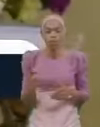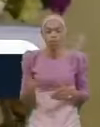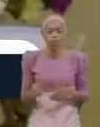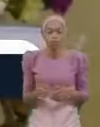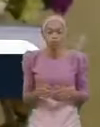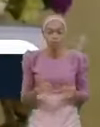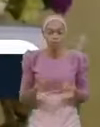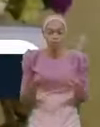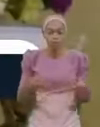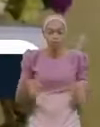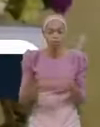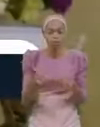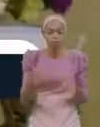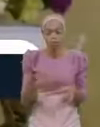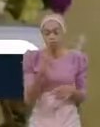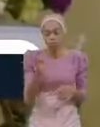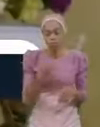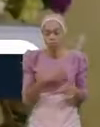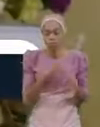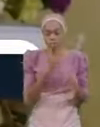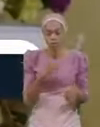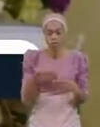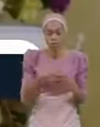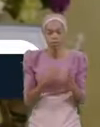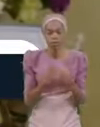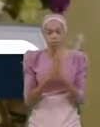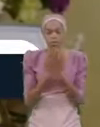place des questions et réponses dans les